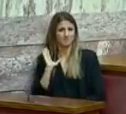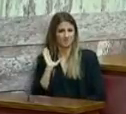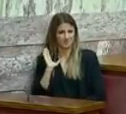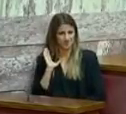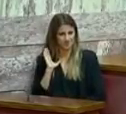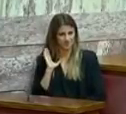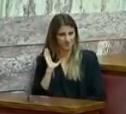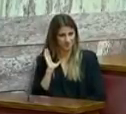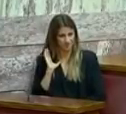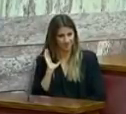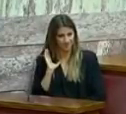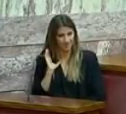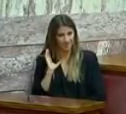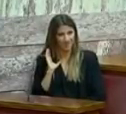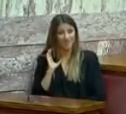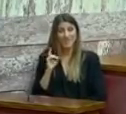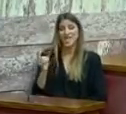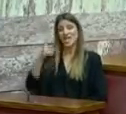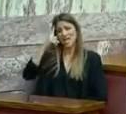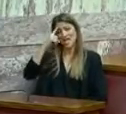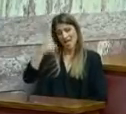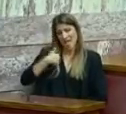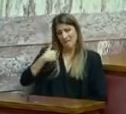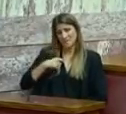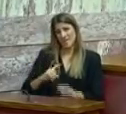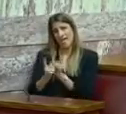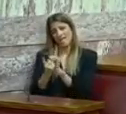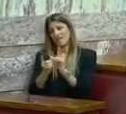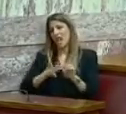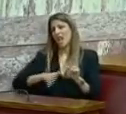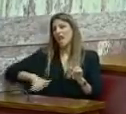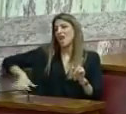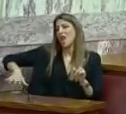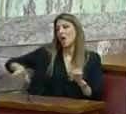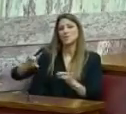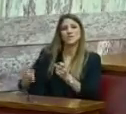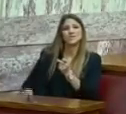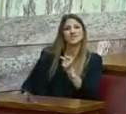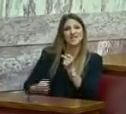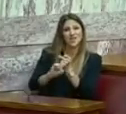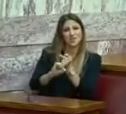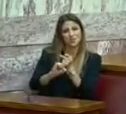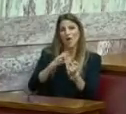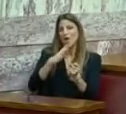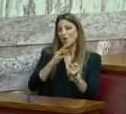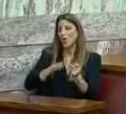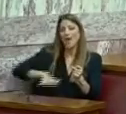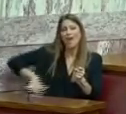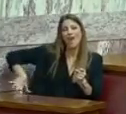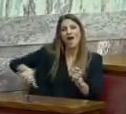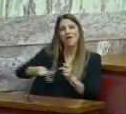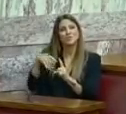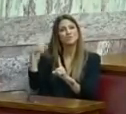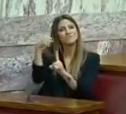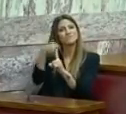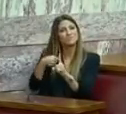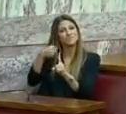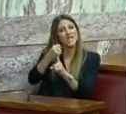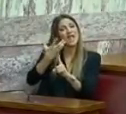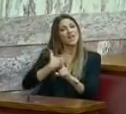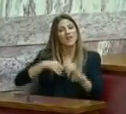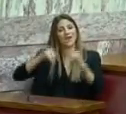και προσδοκίες του ελληνικού λαού και στο θεσμικό επίπεδο, στο επίπεδο της διερεύνησης και της διαφάνειας της